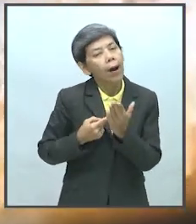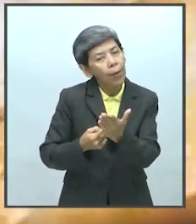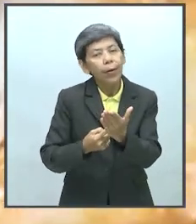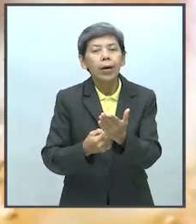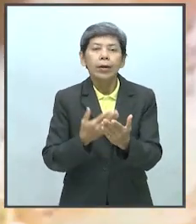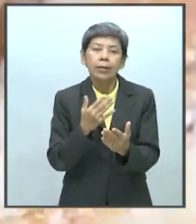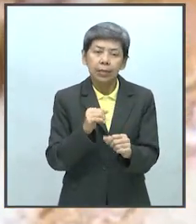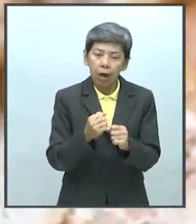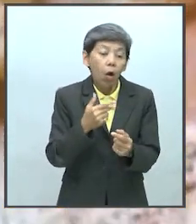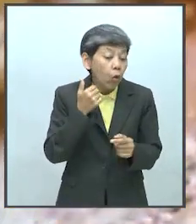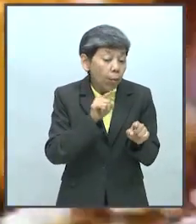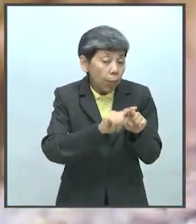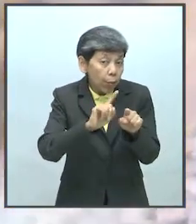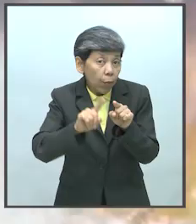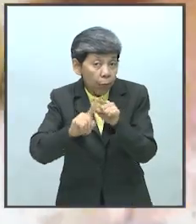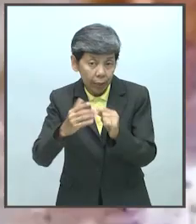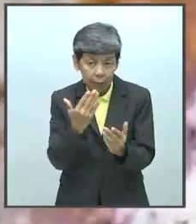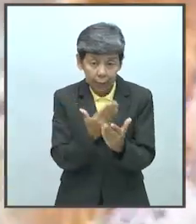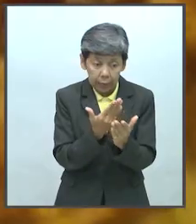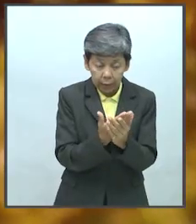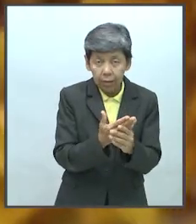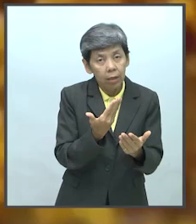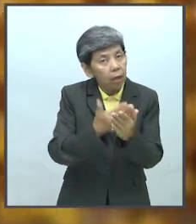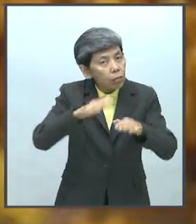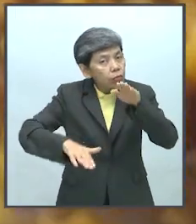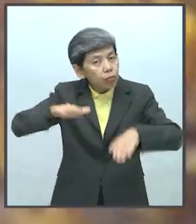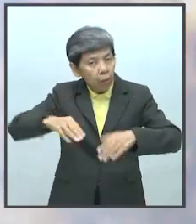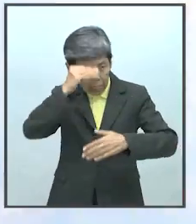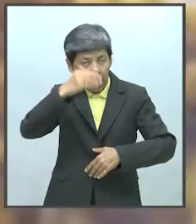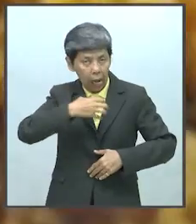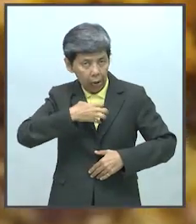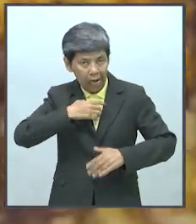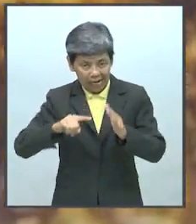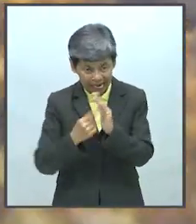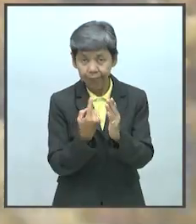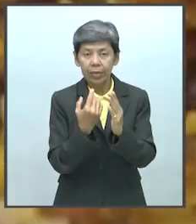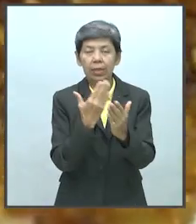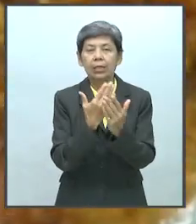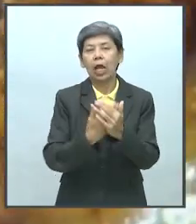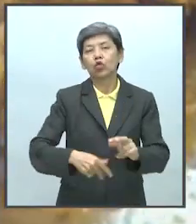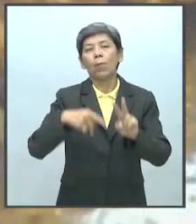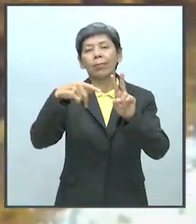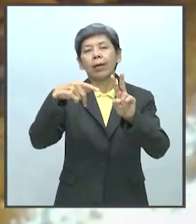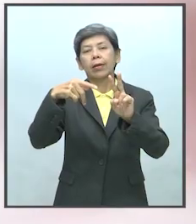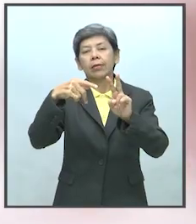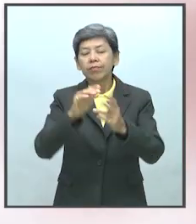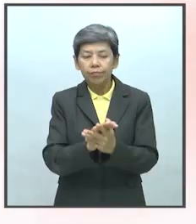อราคาไปว่าเพราะขนมแต่ละอย่างก็จะมูลค่าราคาไม่เท่ากันในเรื่องการเรียนก็คือเริ่มต้นที่ราคา 2,000 บาท แล้ว private เนี้ยคือในคล